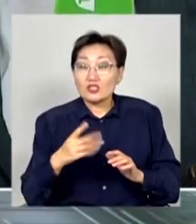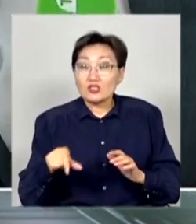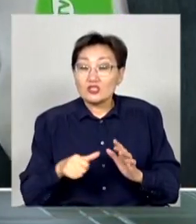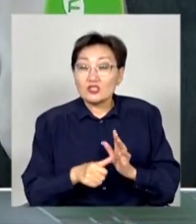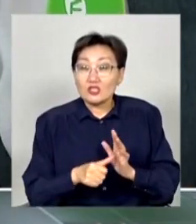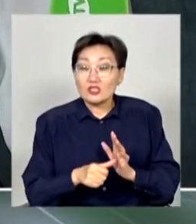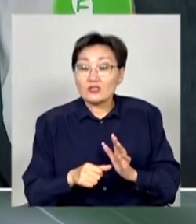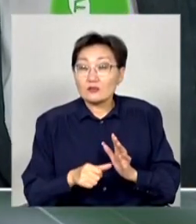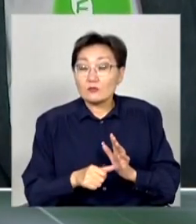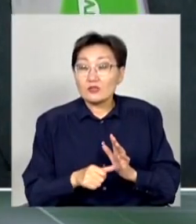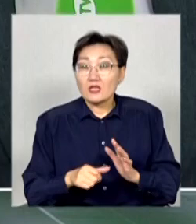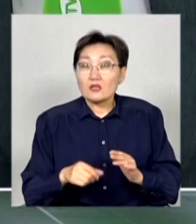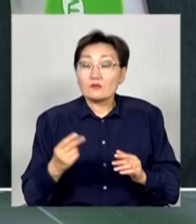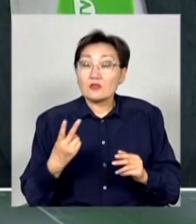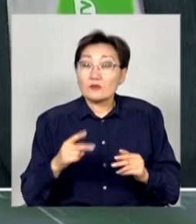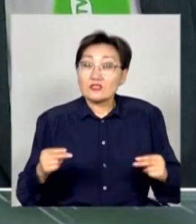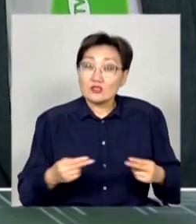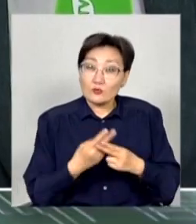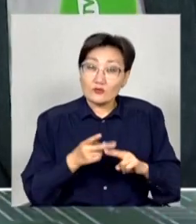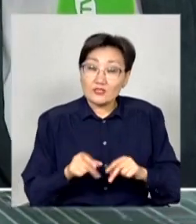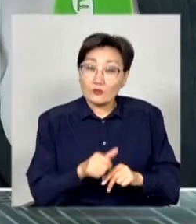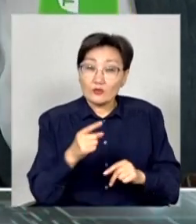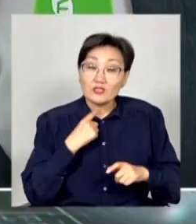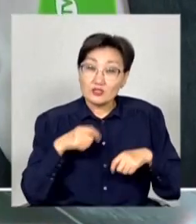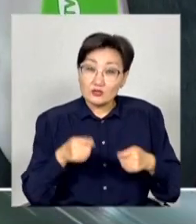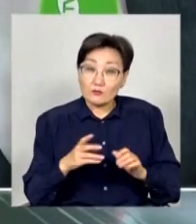34,4%. На втором месте столица. К этому часу проголосовали